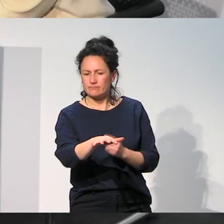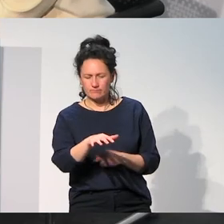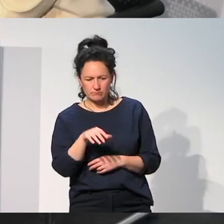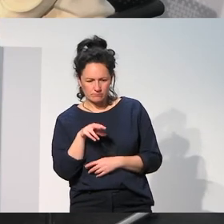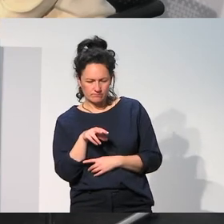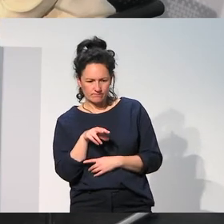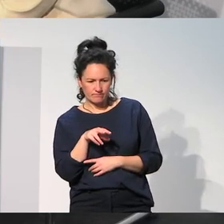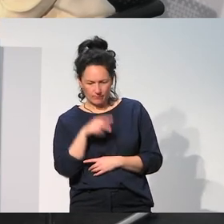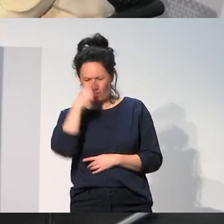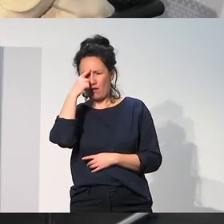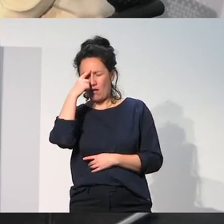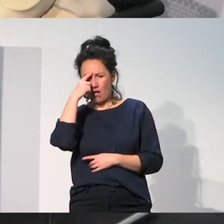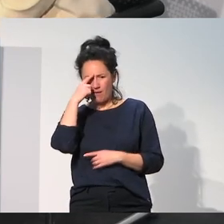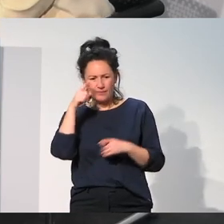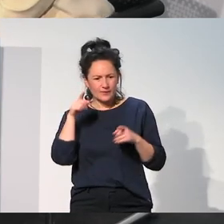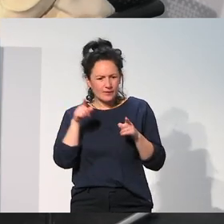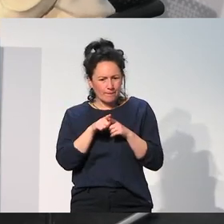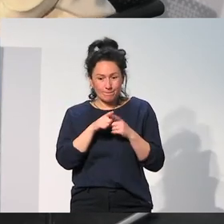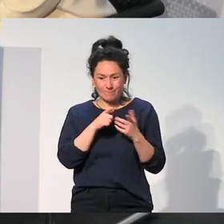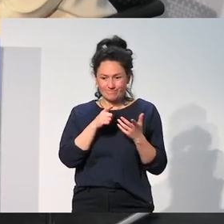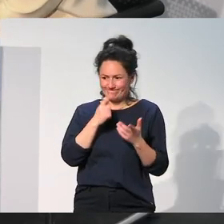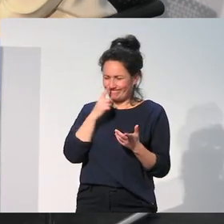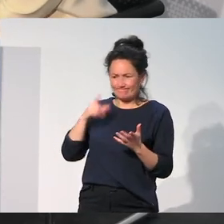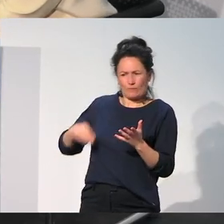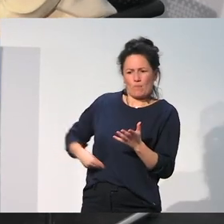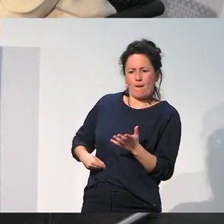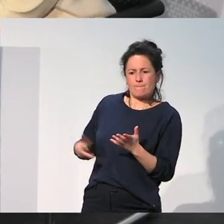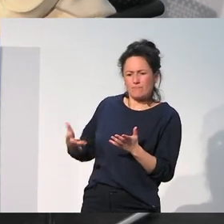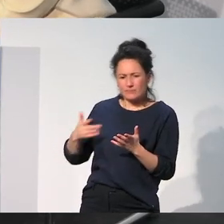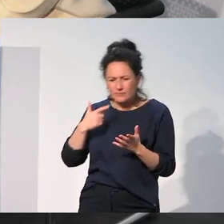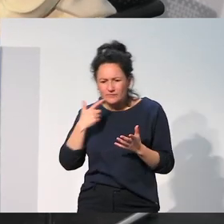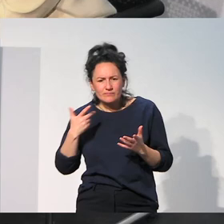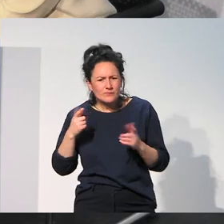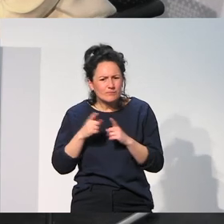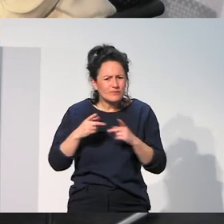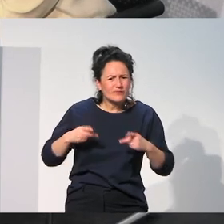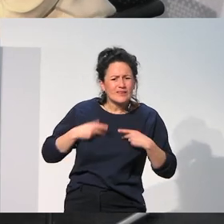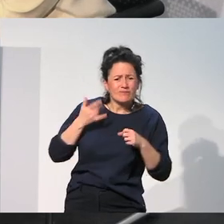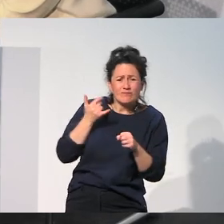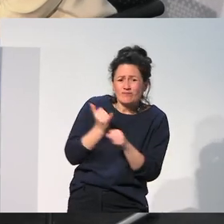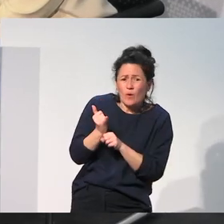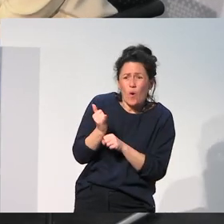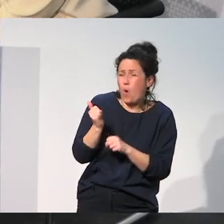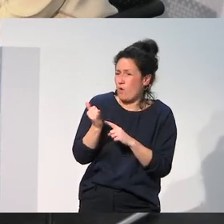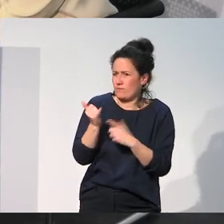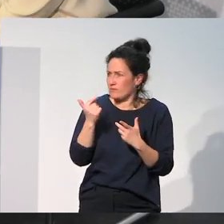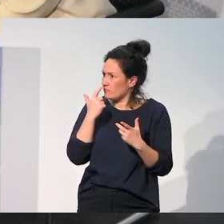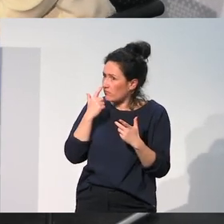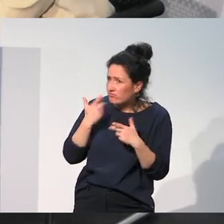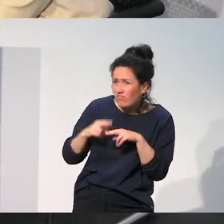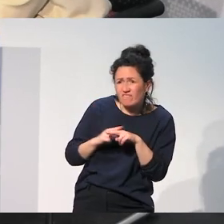existence racornie par sa faute, sa vie artificielle et anémiée, où tout devait avoir le